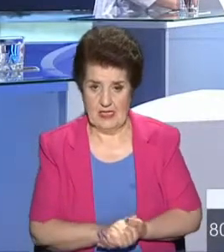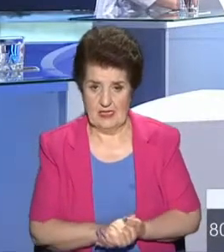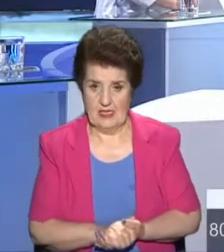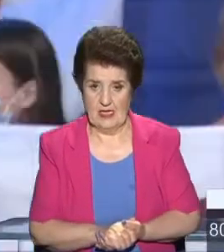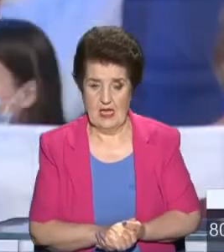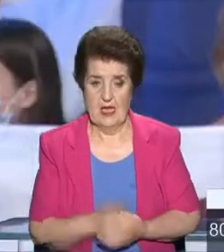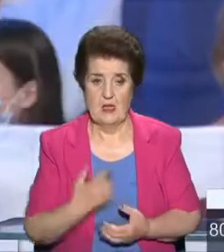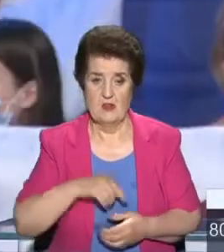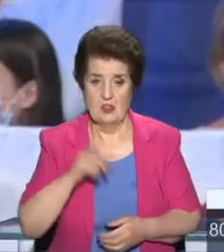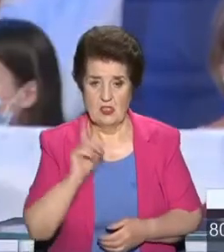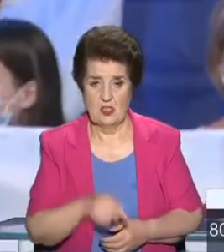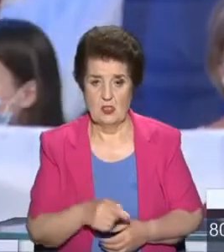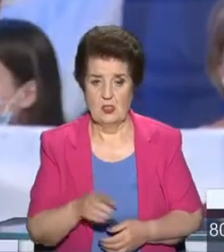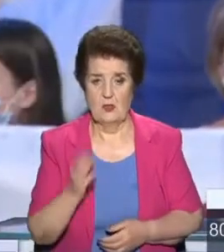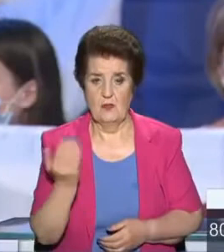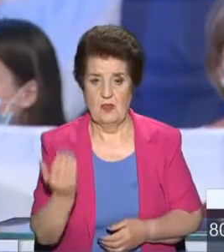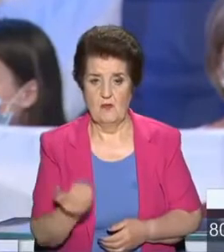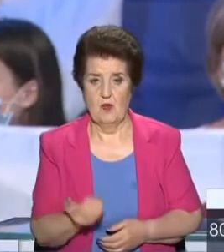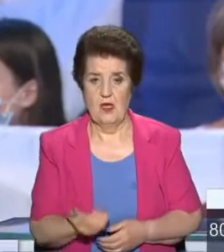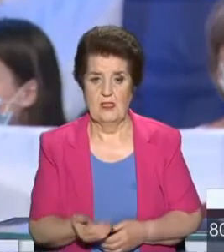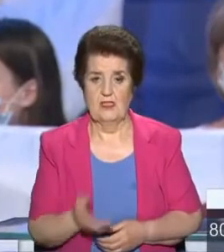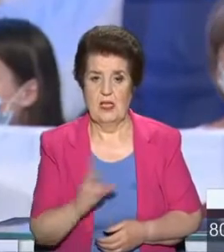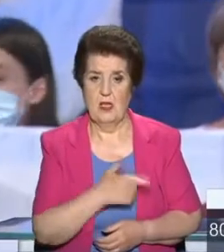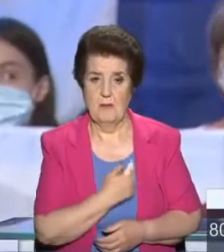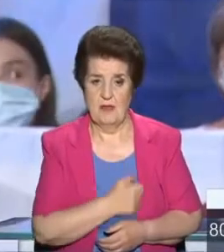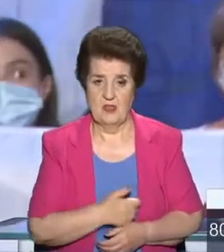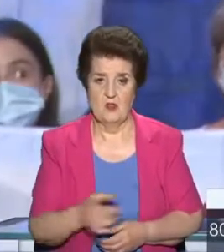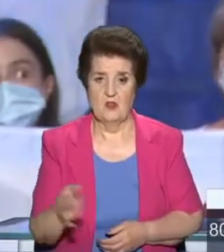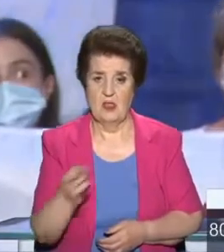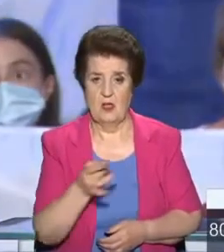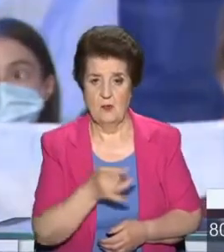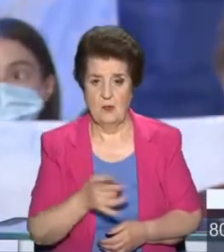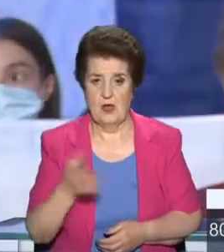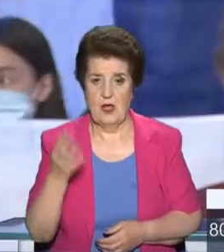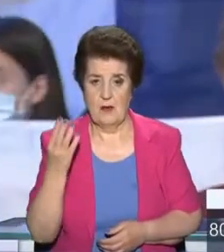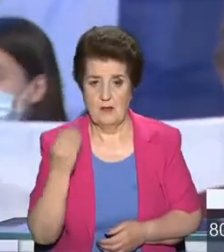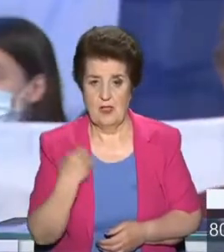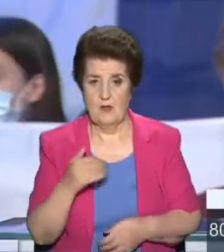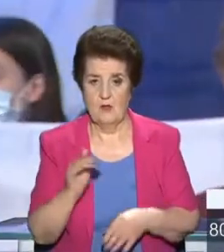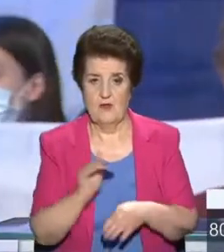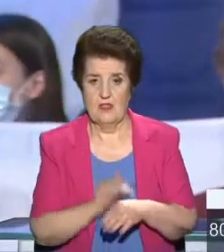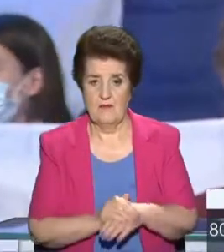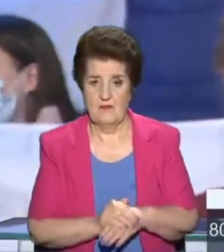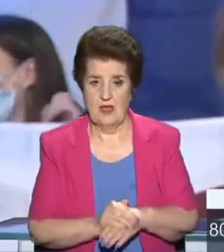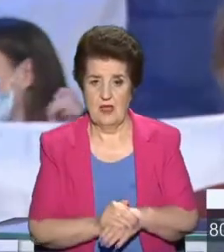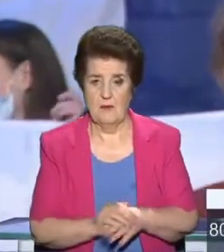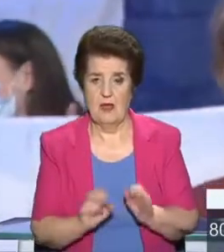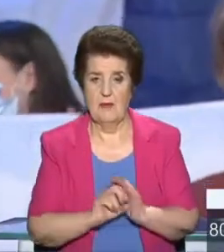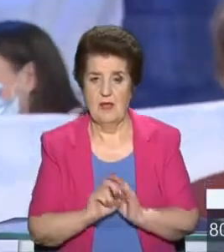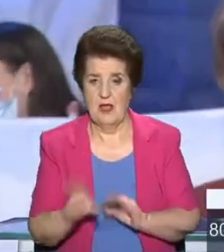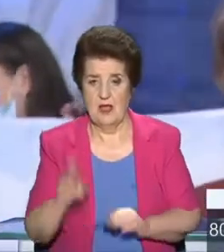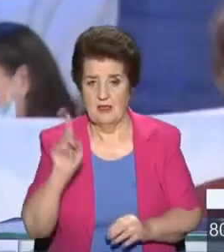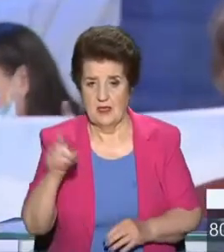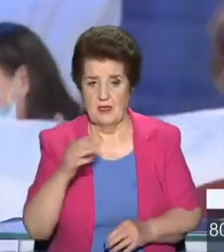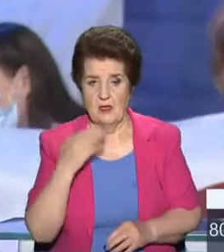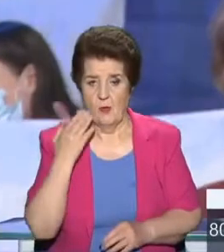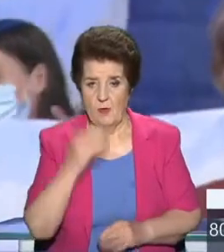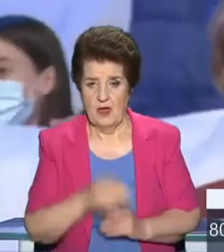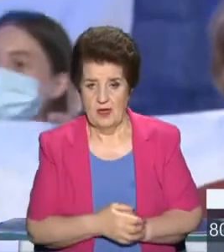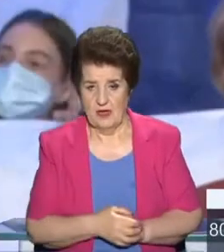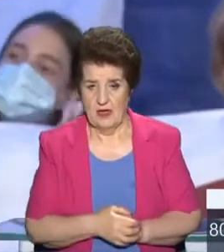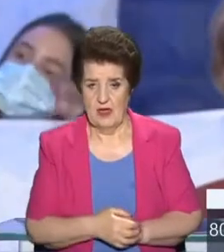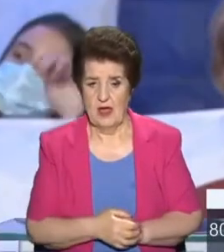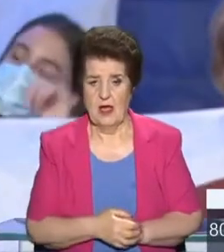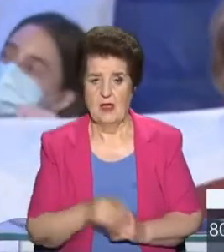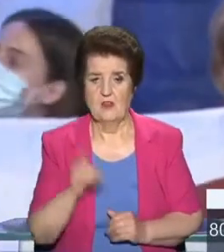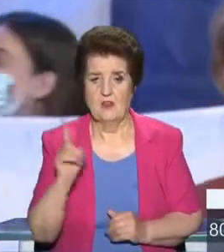știți dumneavoastră că actualmente medicii din Republica Moldova de fapt emigrează în România și solicită ea foarte